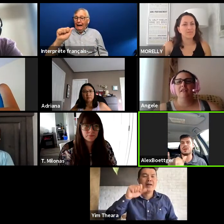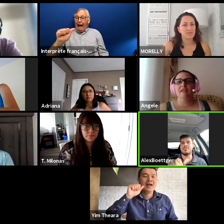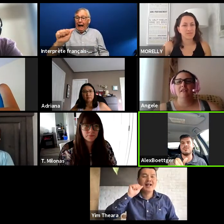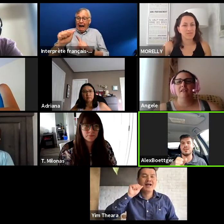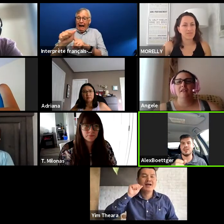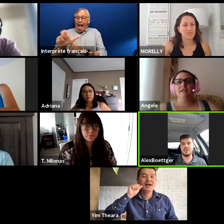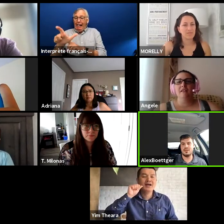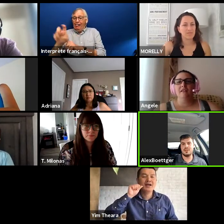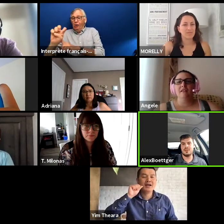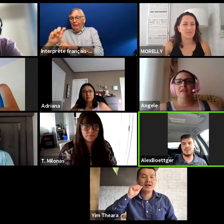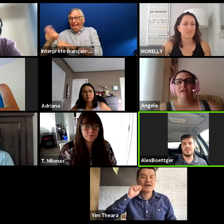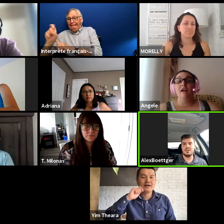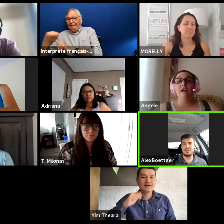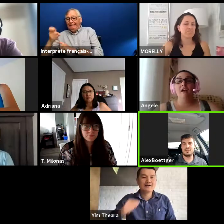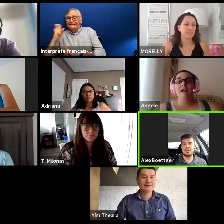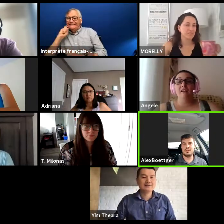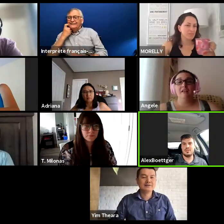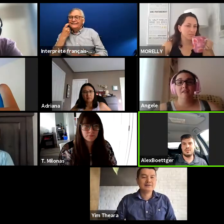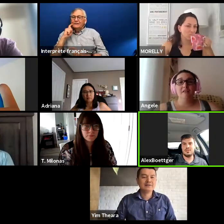sourire, pour le même effet.